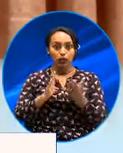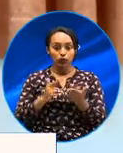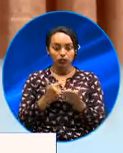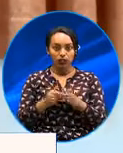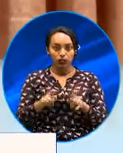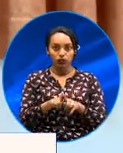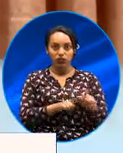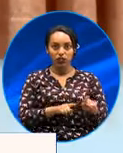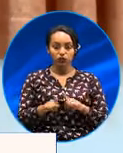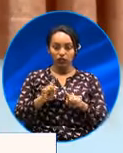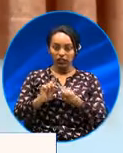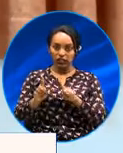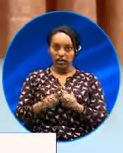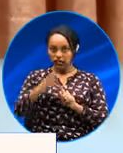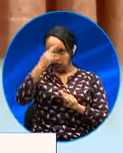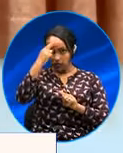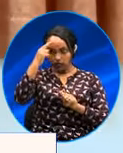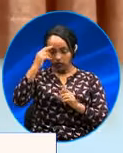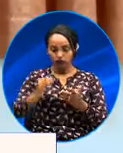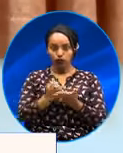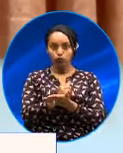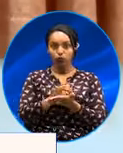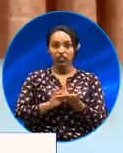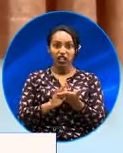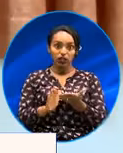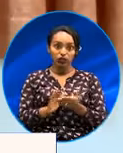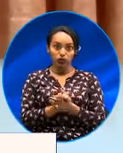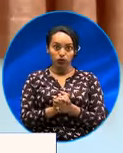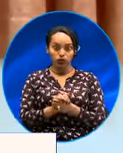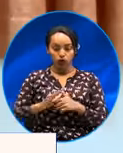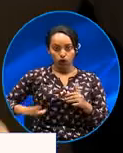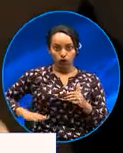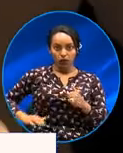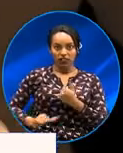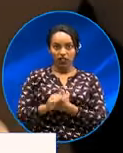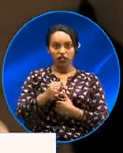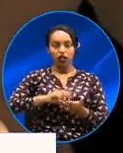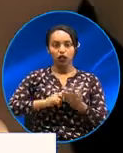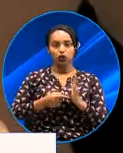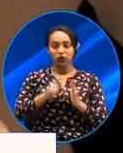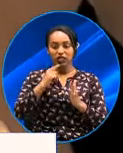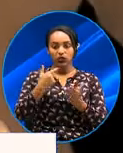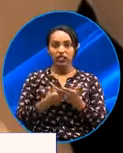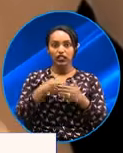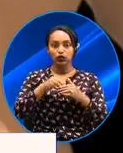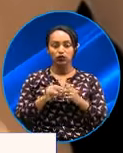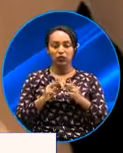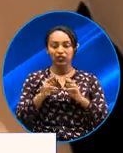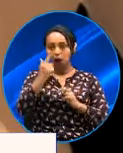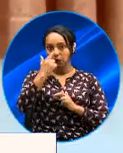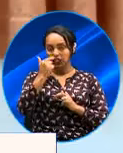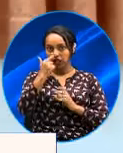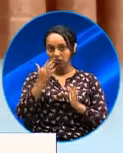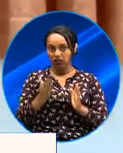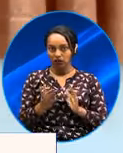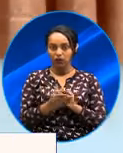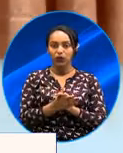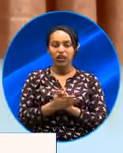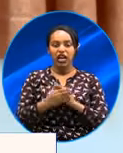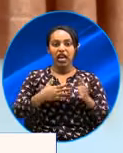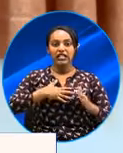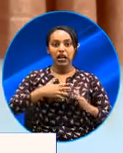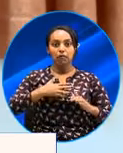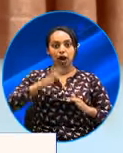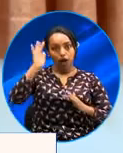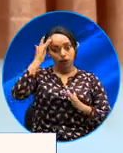መድኃኒቶችም እንደዚሁ ደግሞ ለተለያየ ምክንያት የምንወስዳቸው መድኃኒቶች ጉበትን ያጠቃሉ ማለት ነው። ከነዚህ ውስጥ በጣም የተለመደው